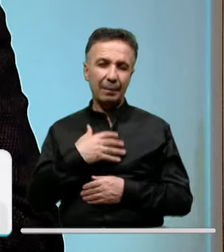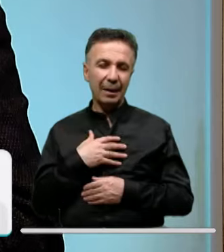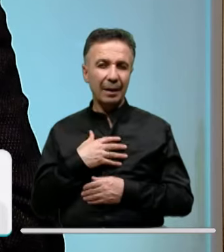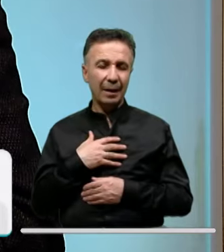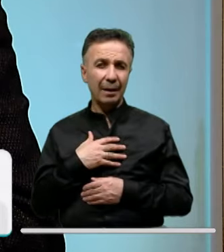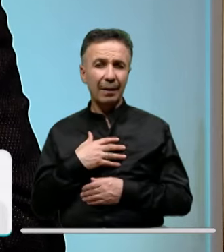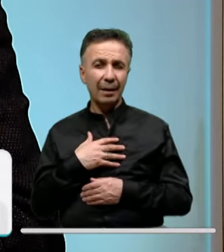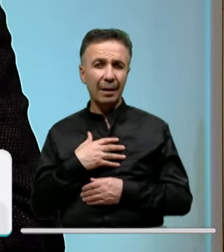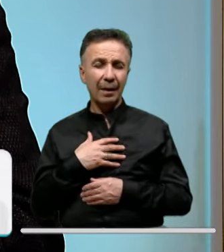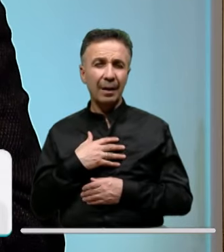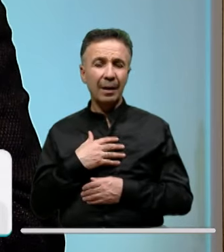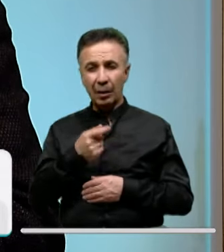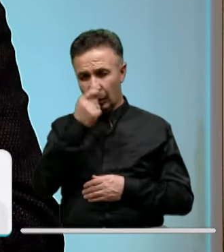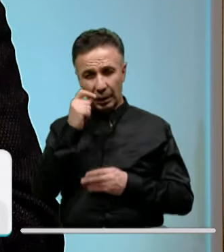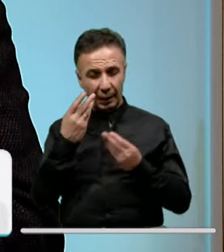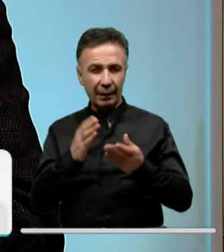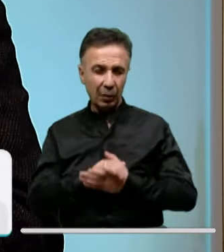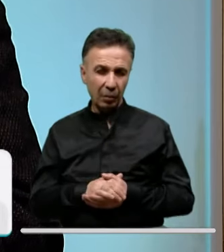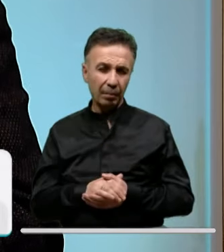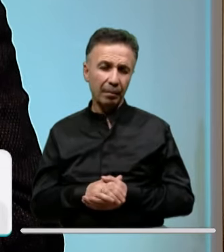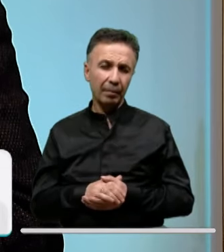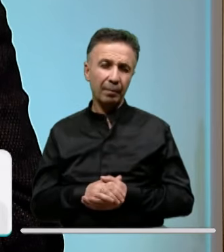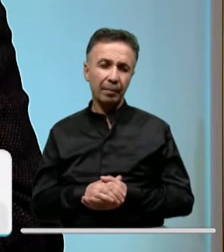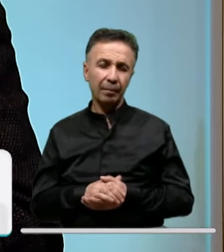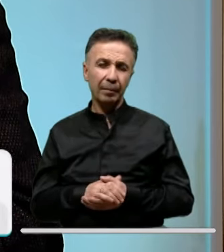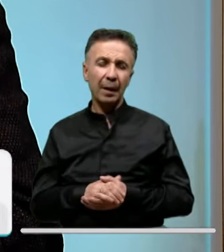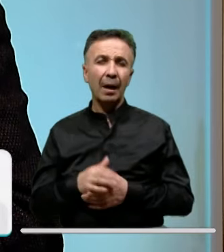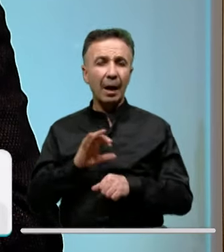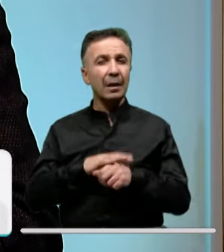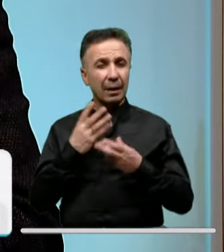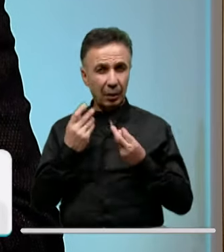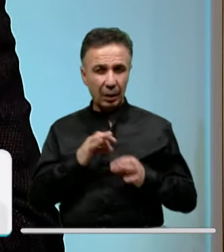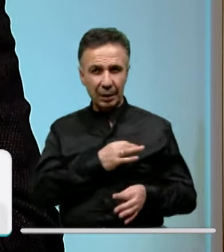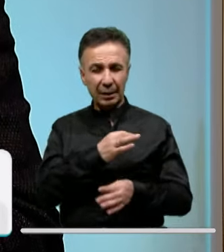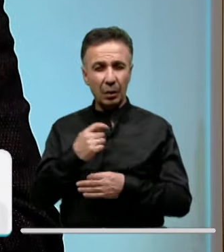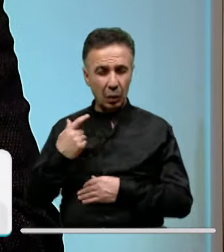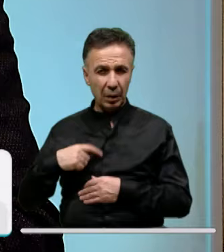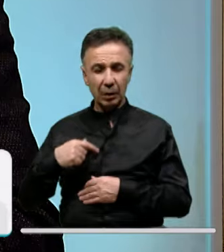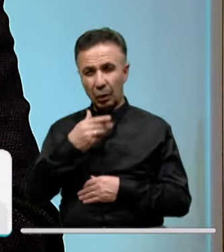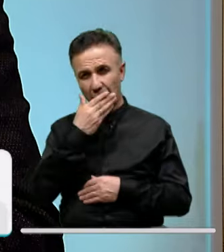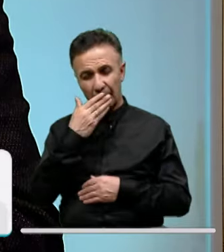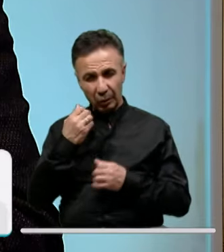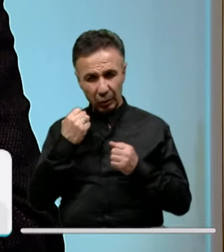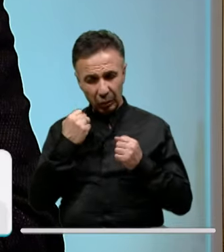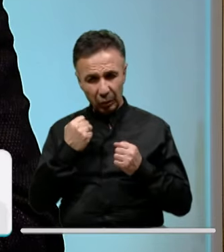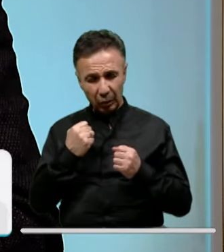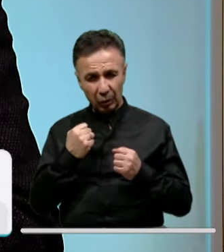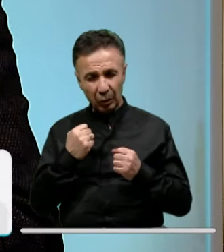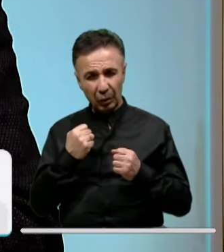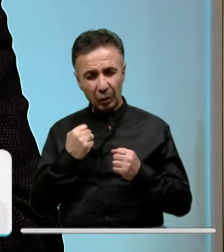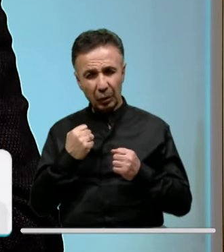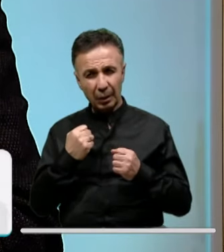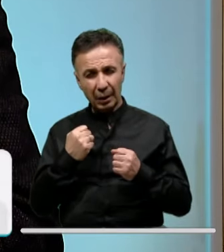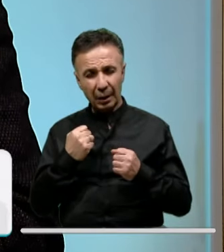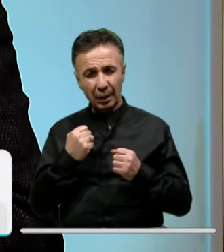telkinleri söylememiz gerekirse o da şu. Doğru. Yani hasta olan insanların özellikle oruç tutmaktan dolayı oruca